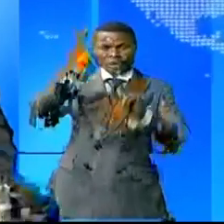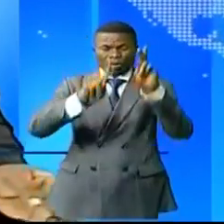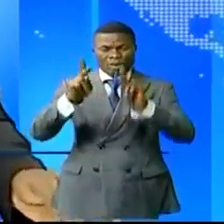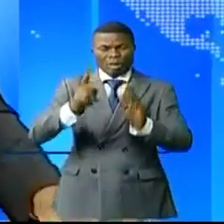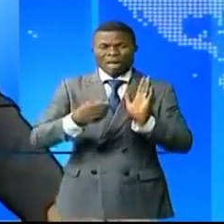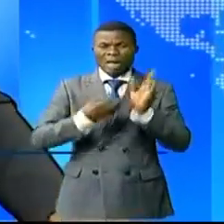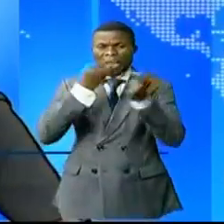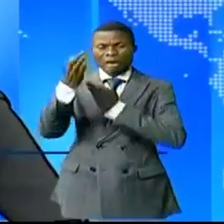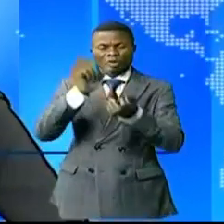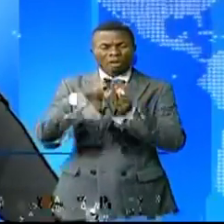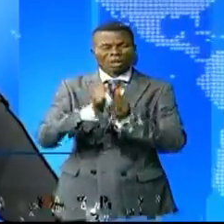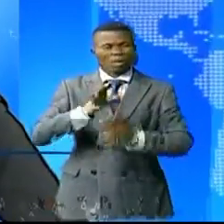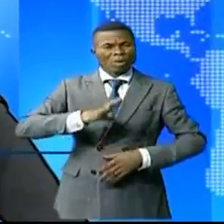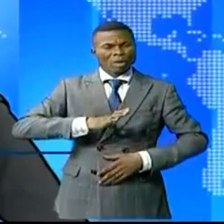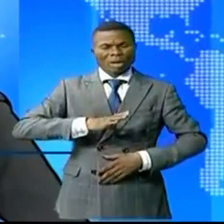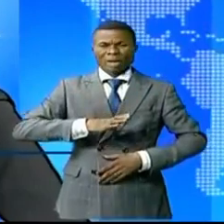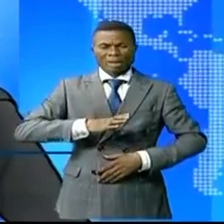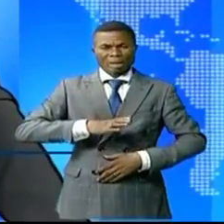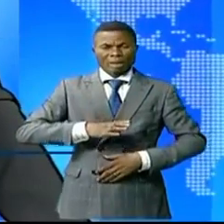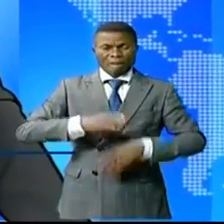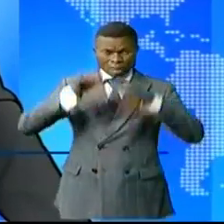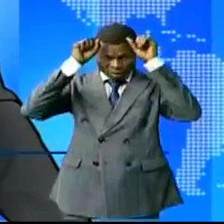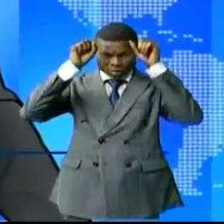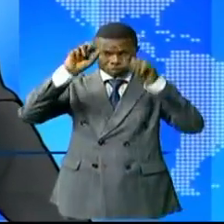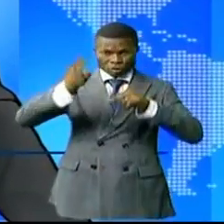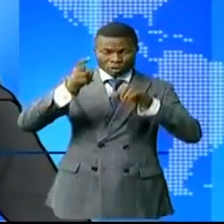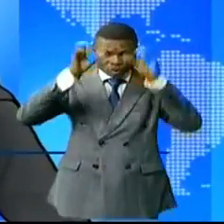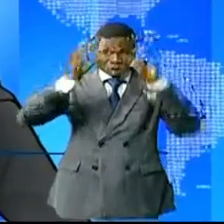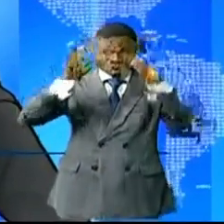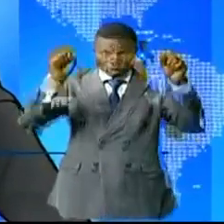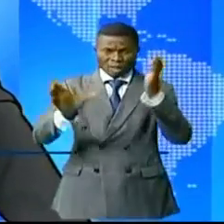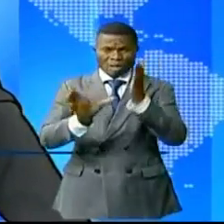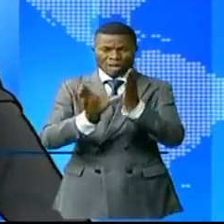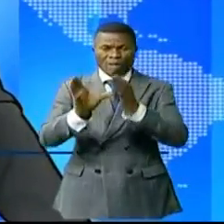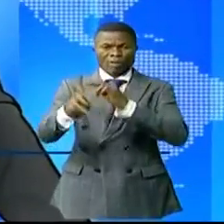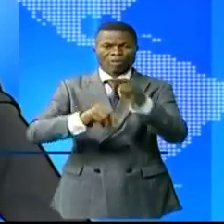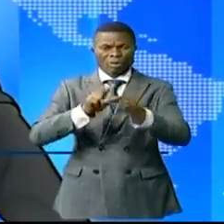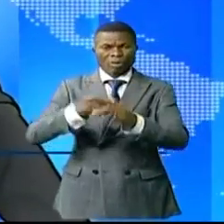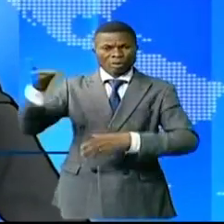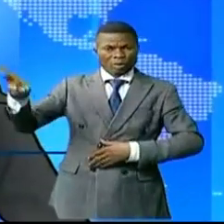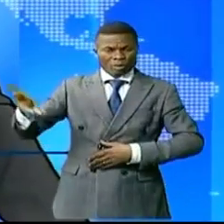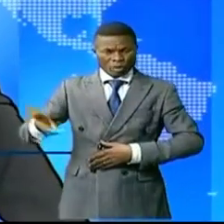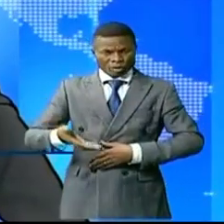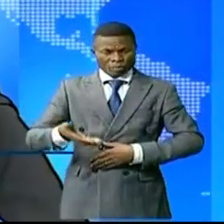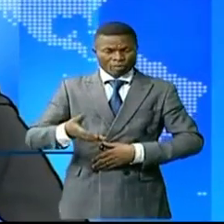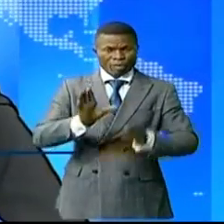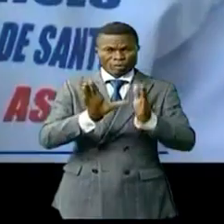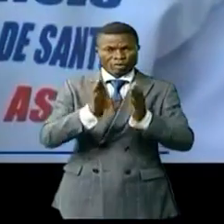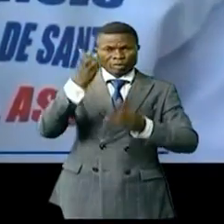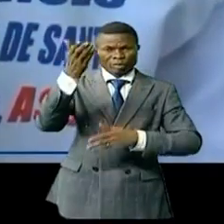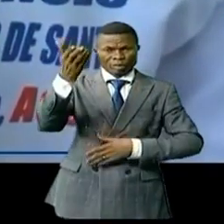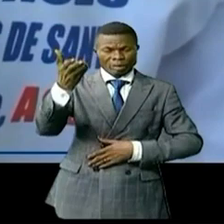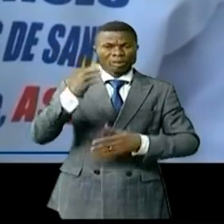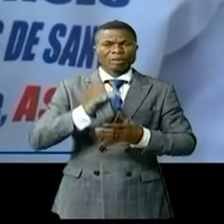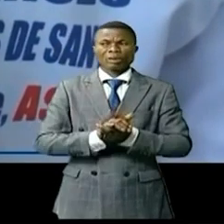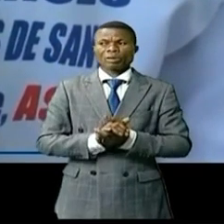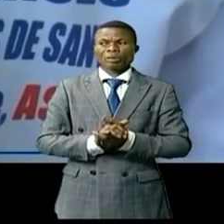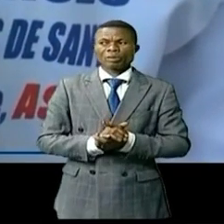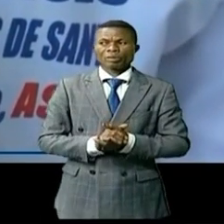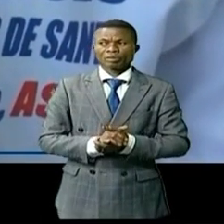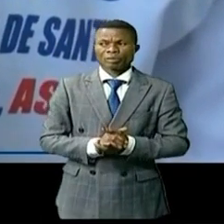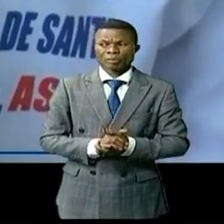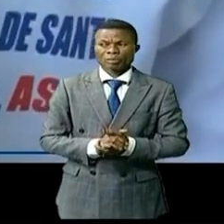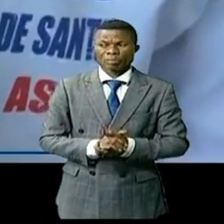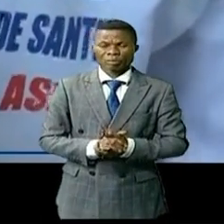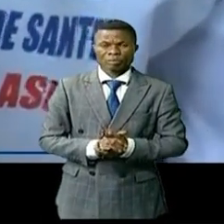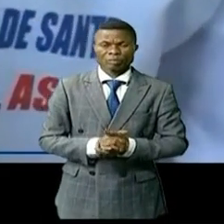mécontentement auprès du président. Le deuxième vice-président de l'Assemblée les a reçus, Sylvie Moembo. Je crois que vous ne vous êtes pas trompé de